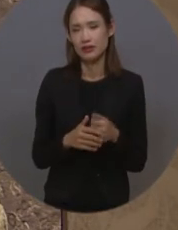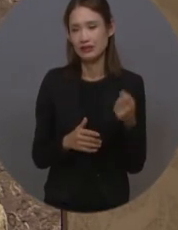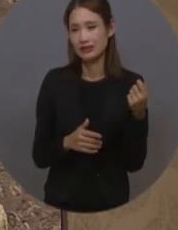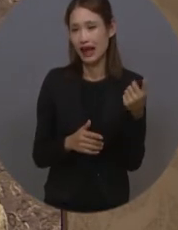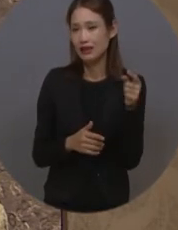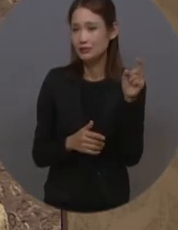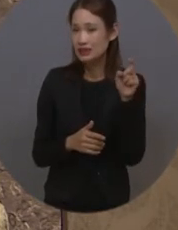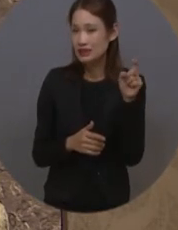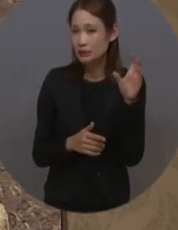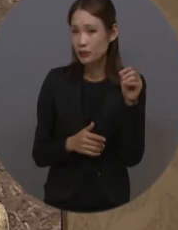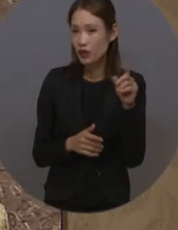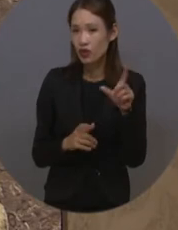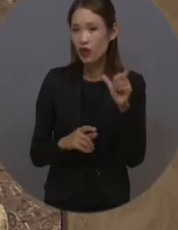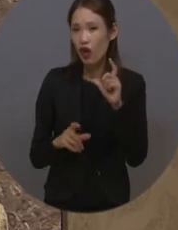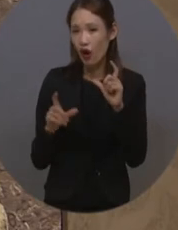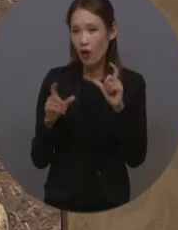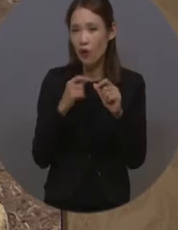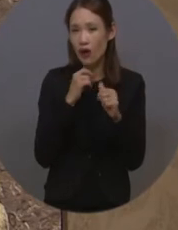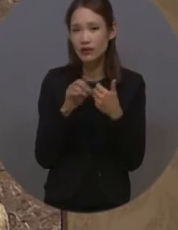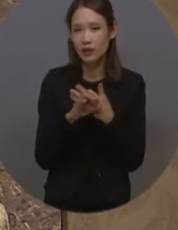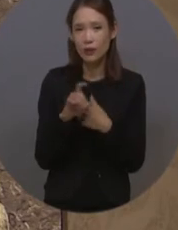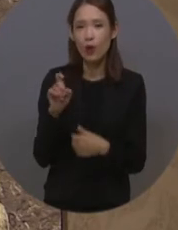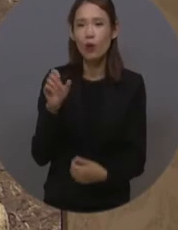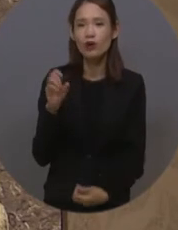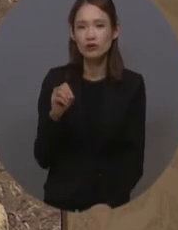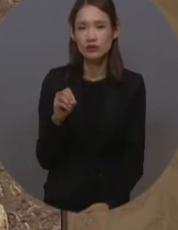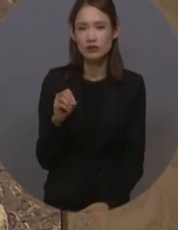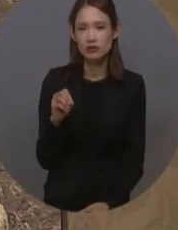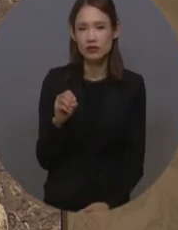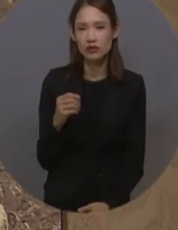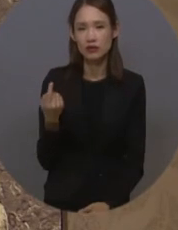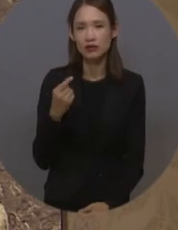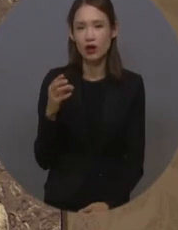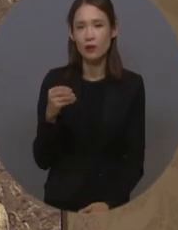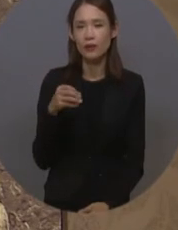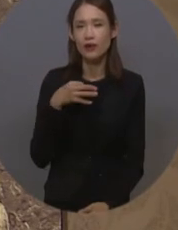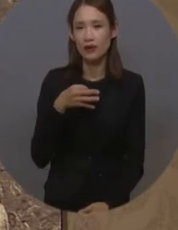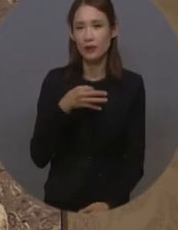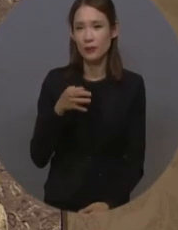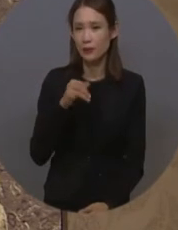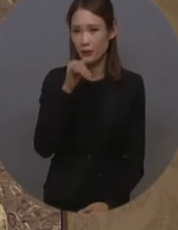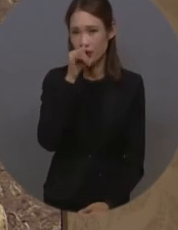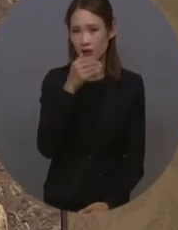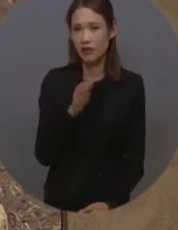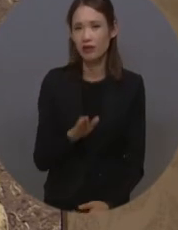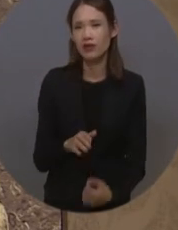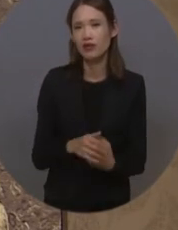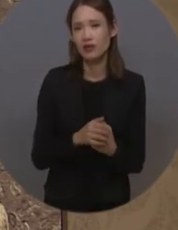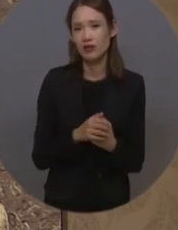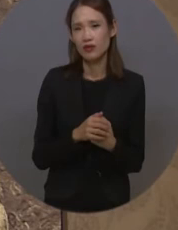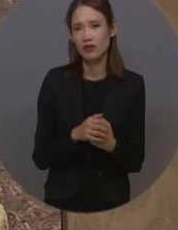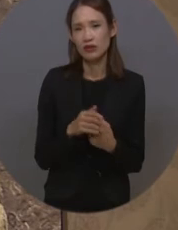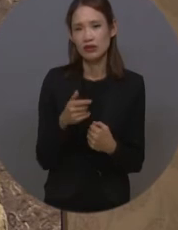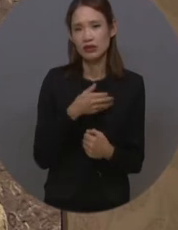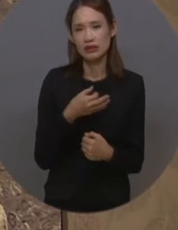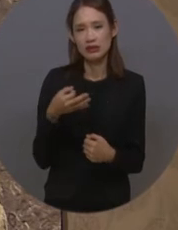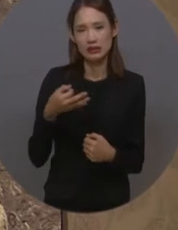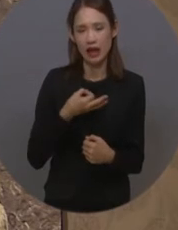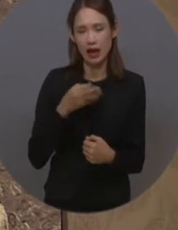내시고 조금 더 내실 분은 50만 원을 내라. 그랬더니 어느 분들 1000만 원 내겠다. 이런 분들이 많았는데 큰 돈은 받지